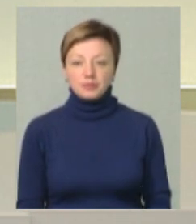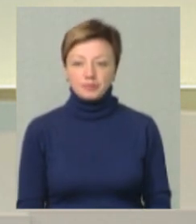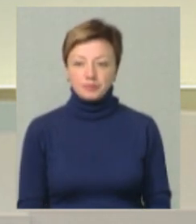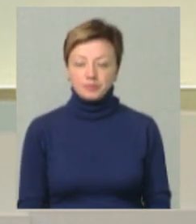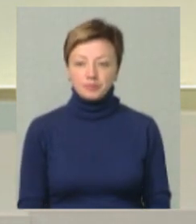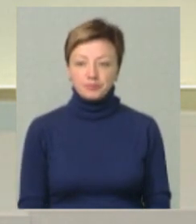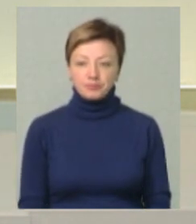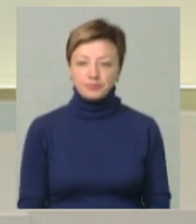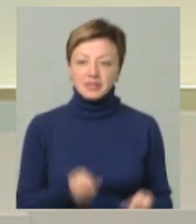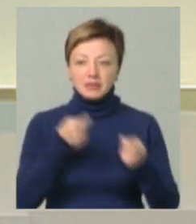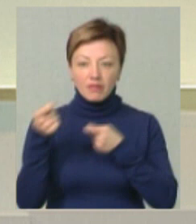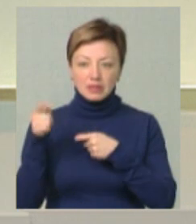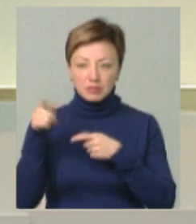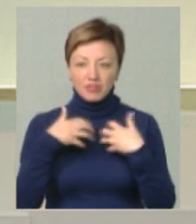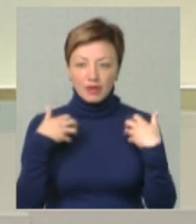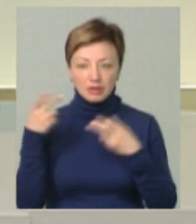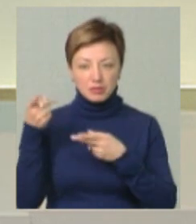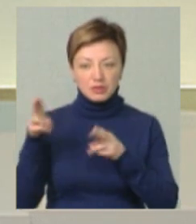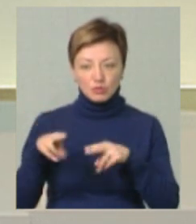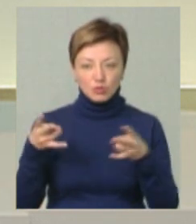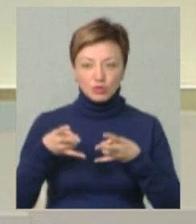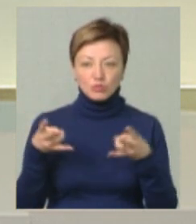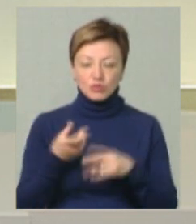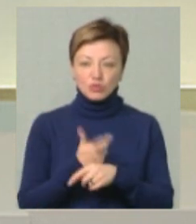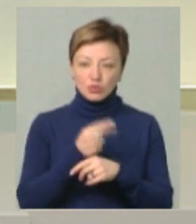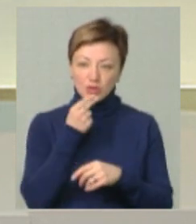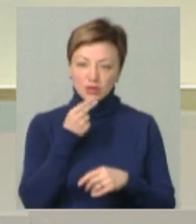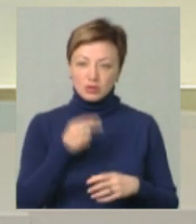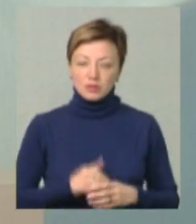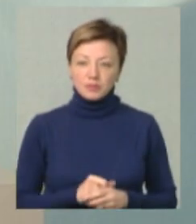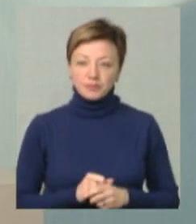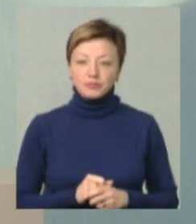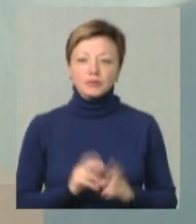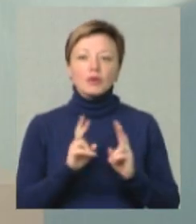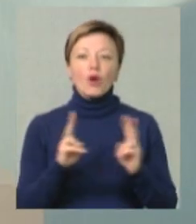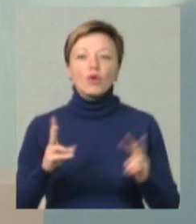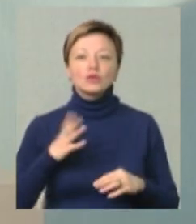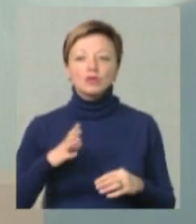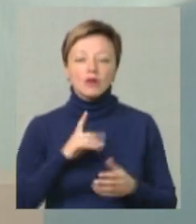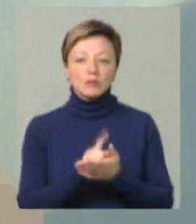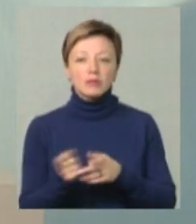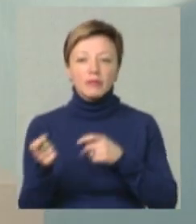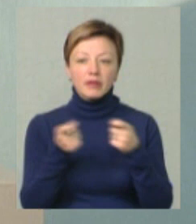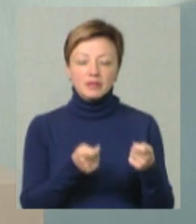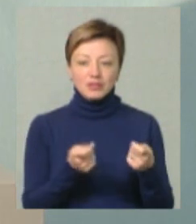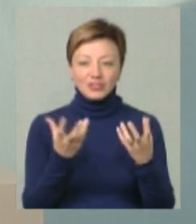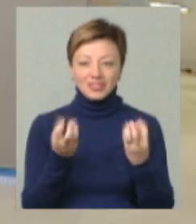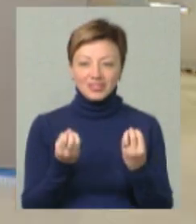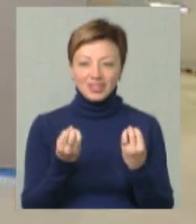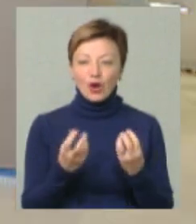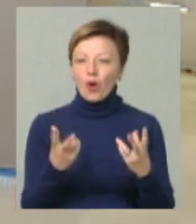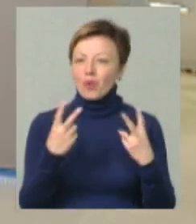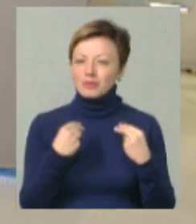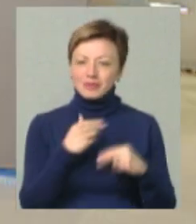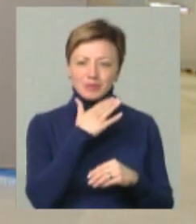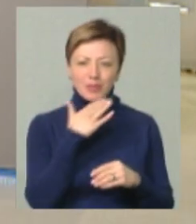дати їм, щоб вони могли завести тим тваринам, які там зараз потребують дуже їдло. А кого чекаєте? Кого мають привезти до вас? Обіцяють